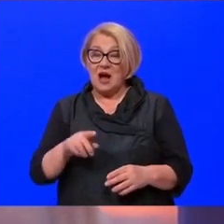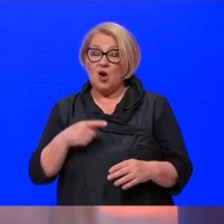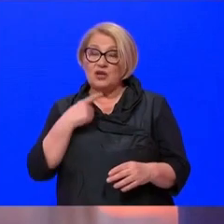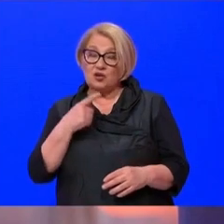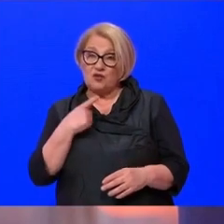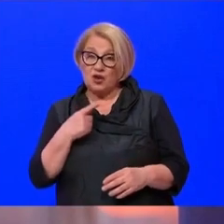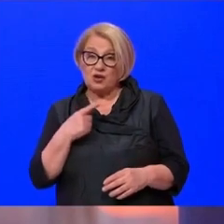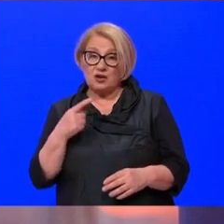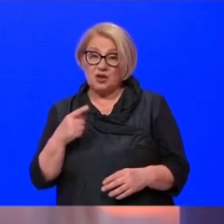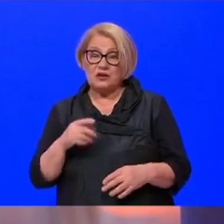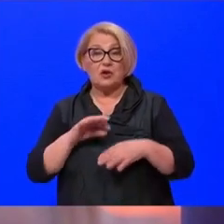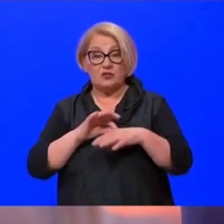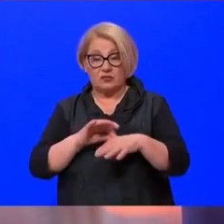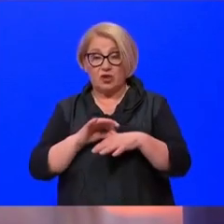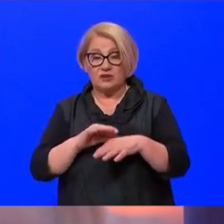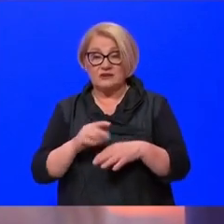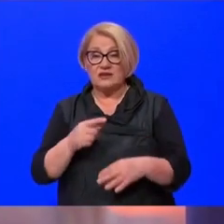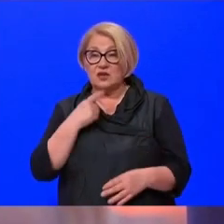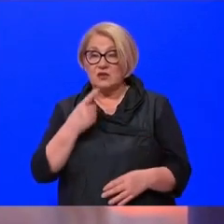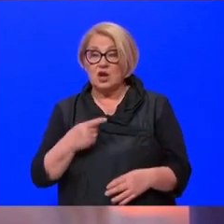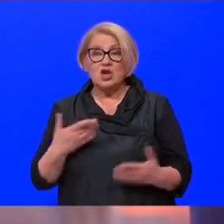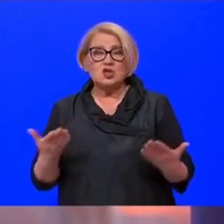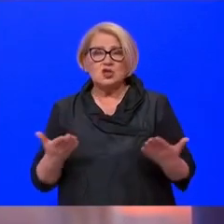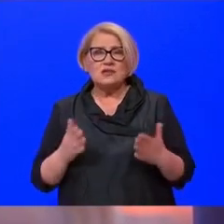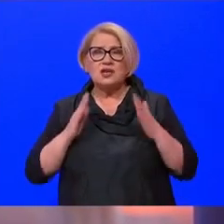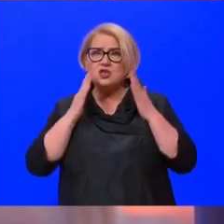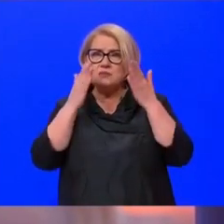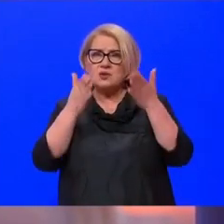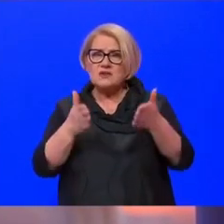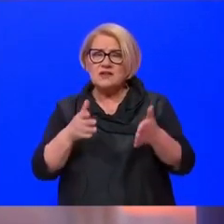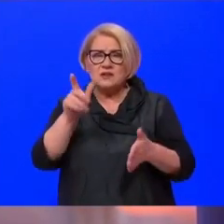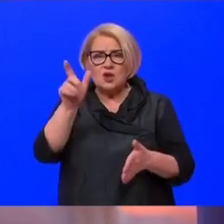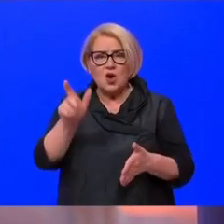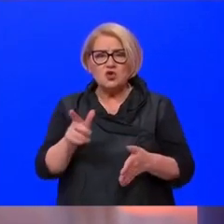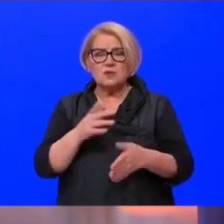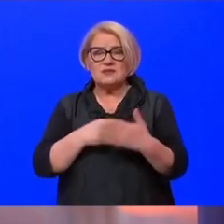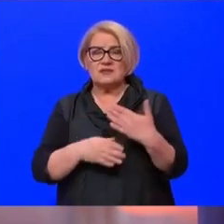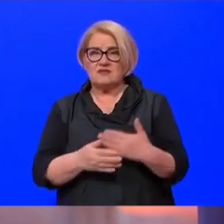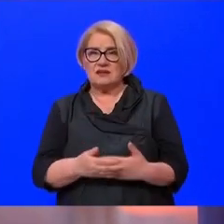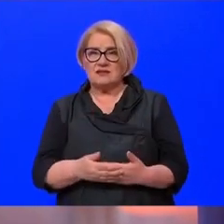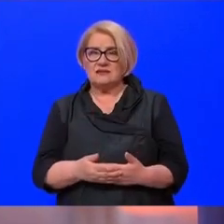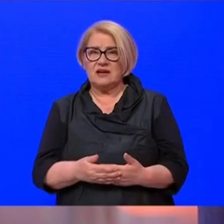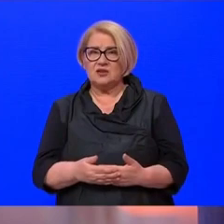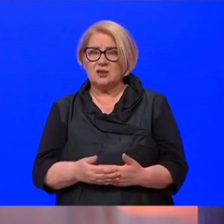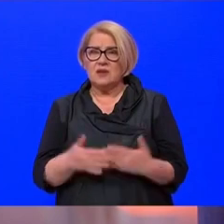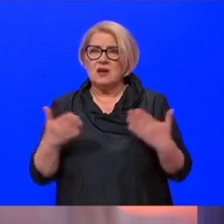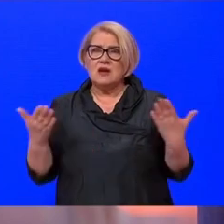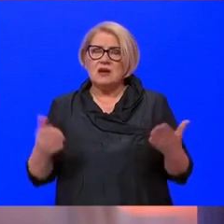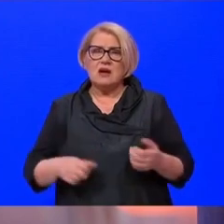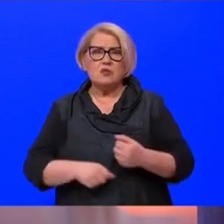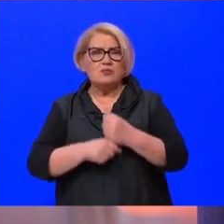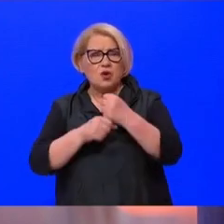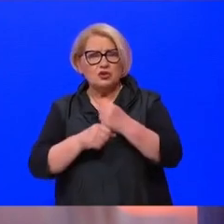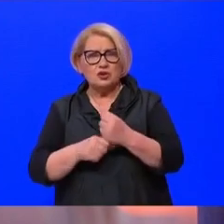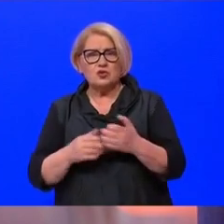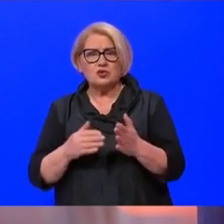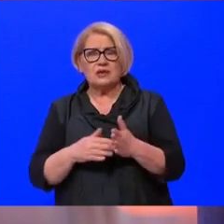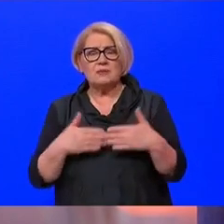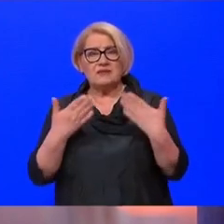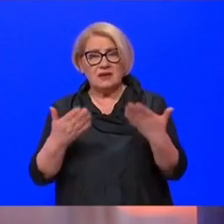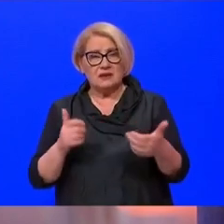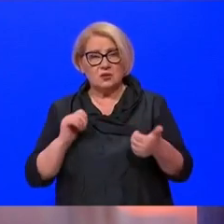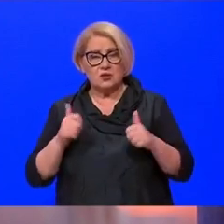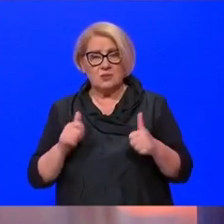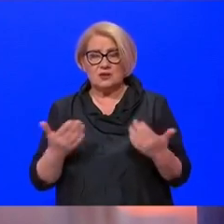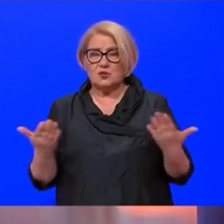govorio što to znači posvetiti se osobi s invaliditetom, kakvu podršku dati u sportu i zašto